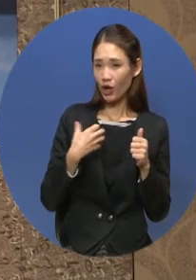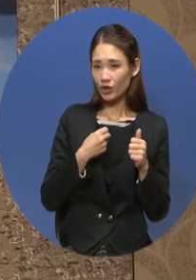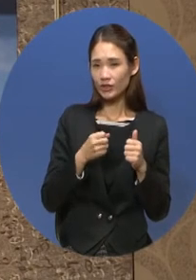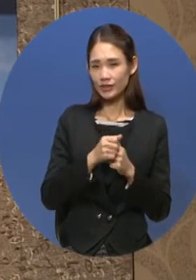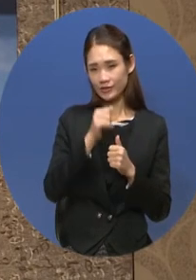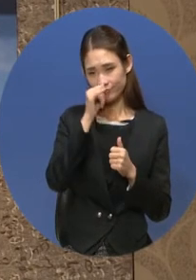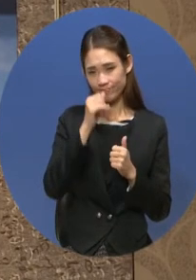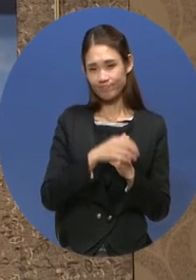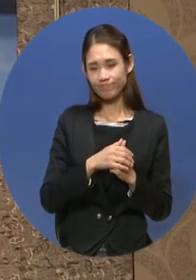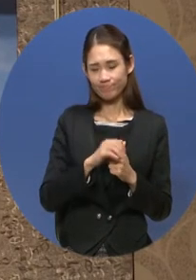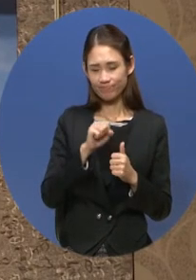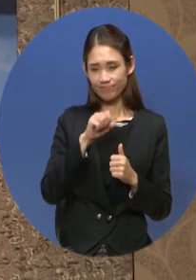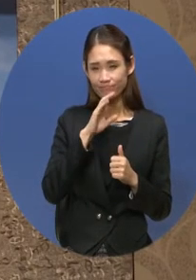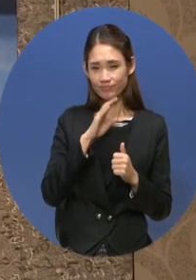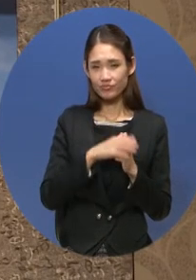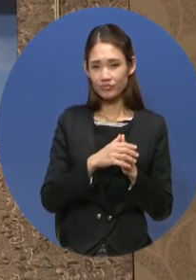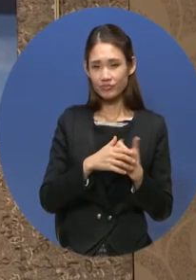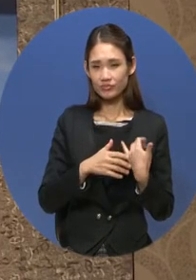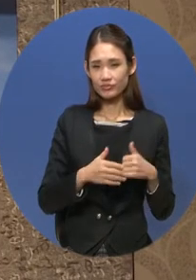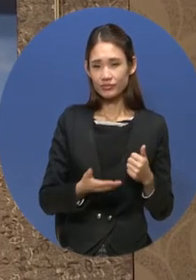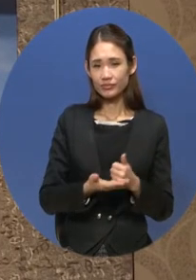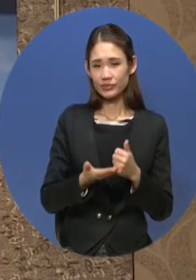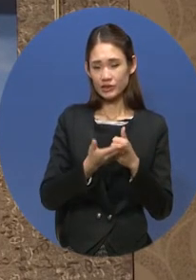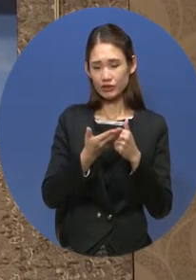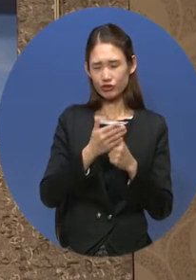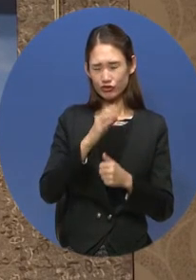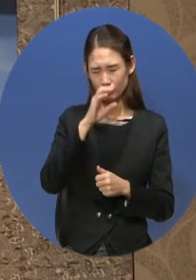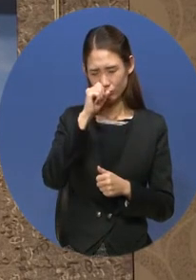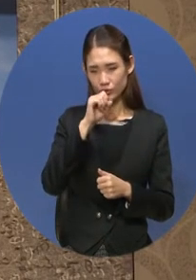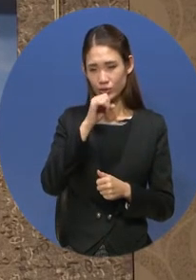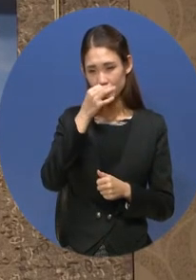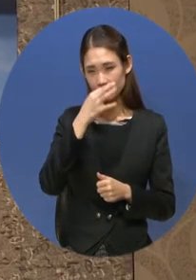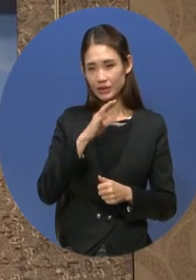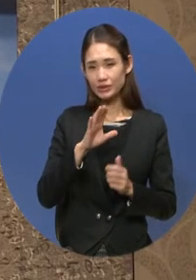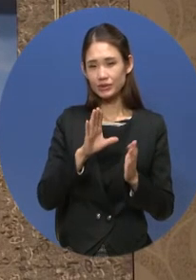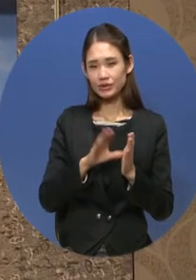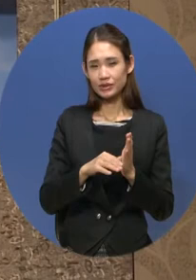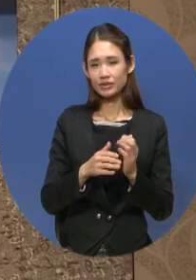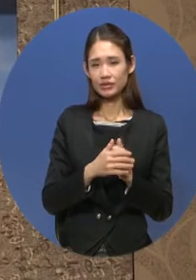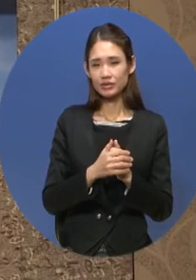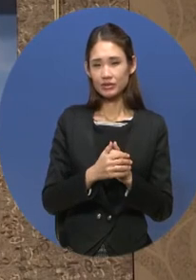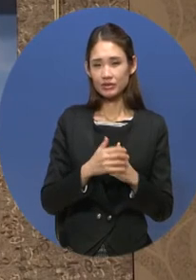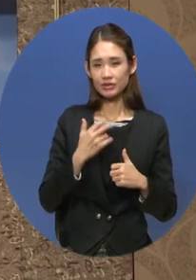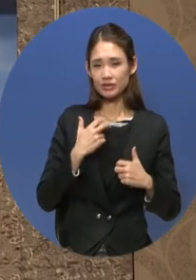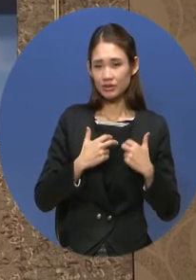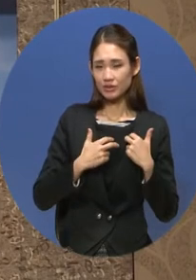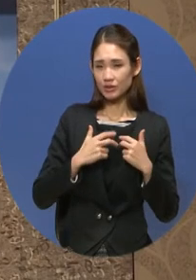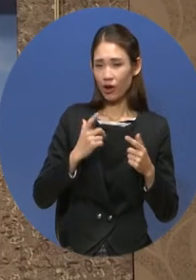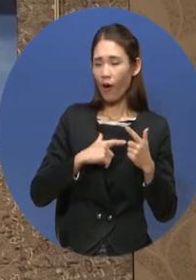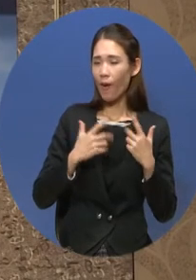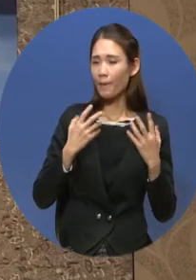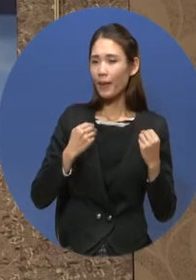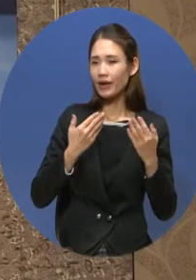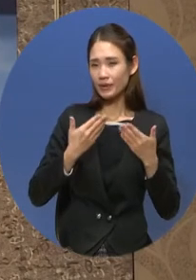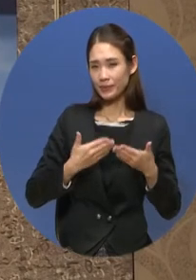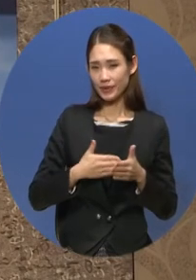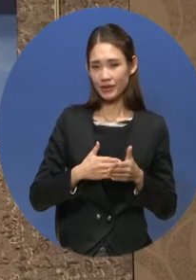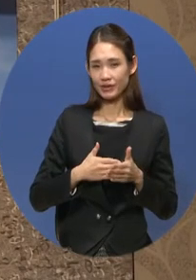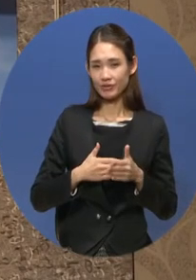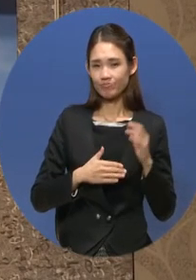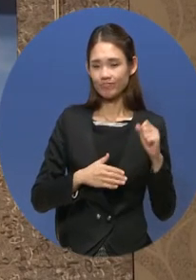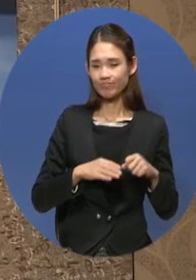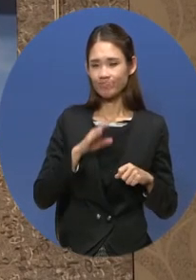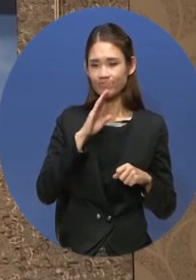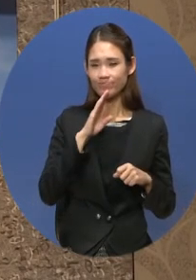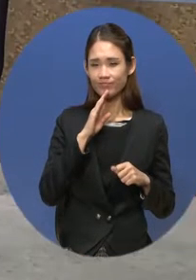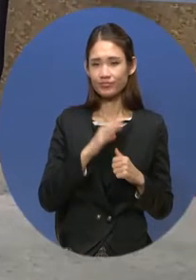거고요. 네. 자녀들도 키울 때 힘든 것도 있지만요, 굉장히 즐거움을 더 많이 선사받습니다. 그럴 것